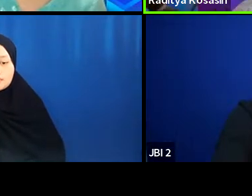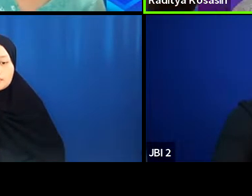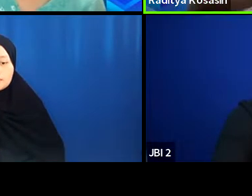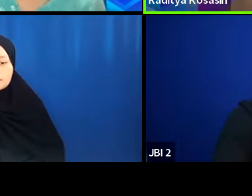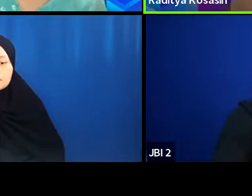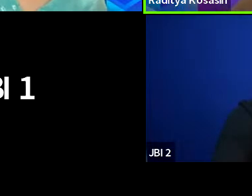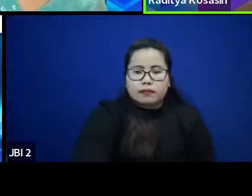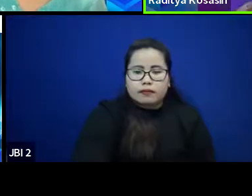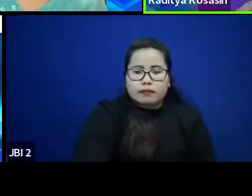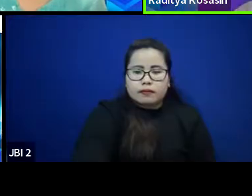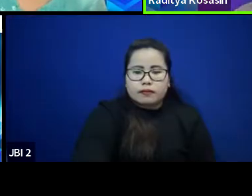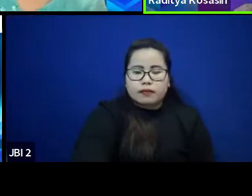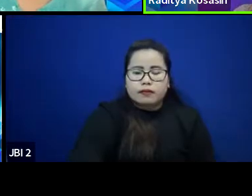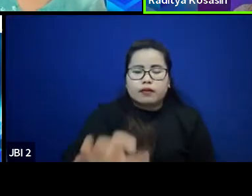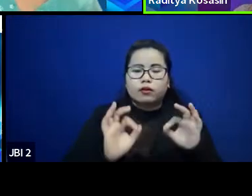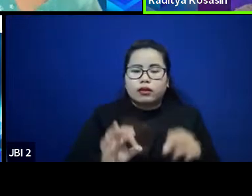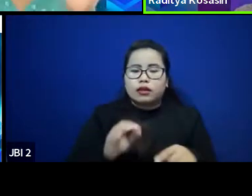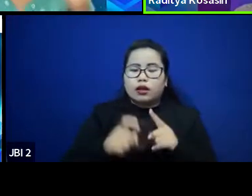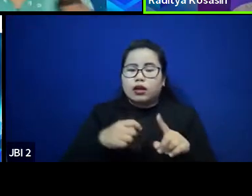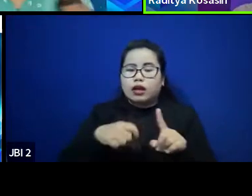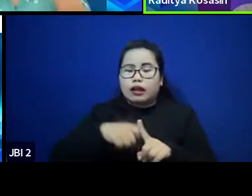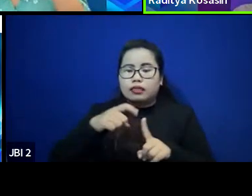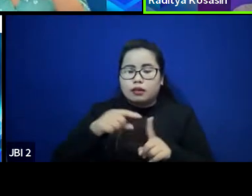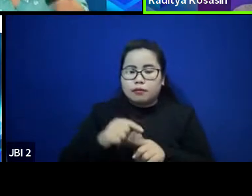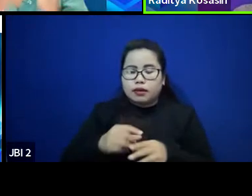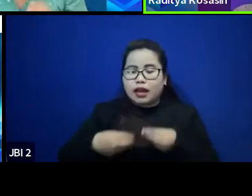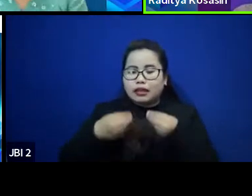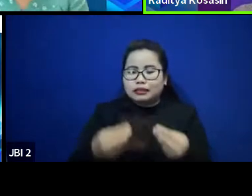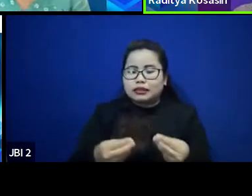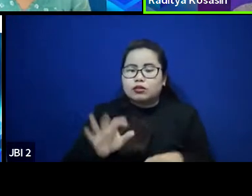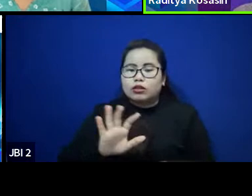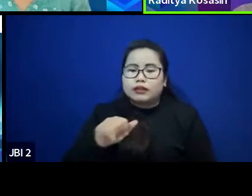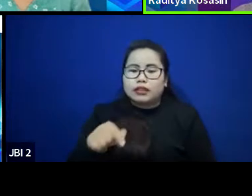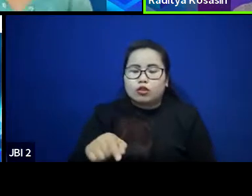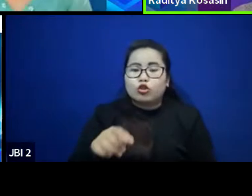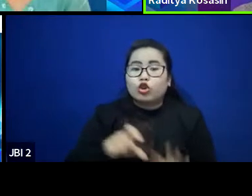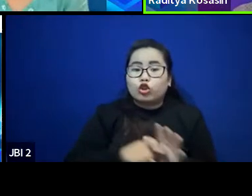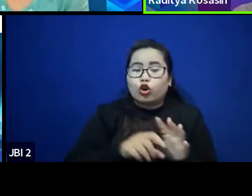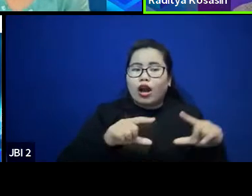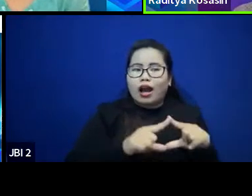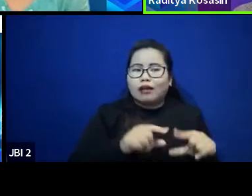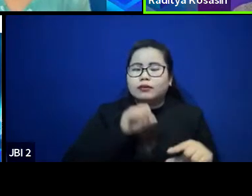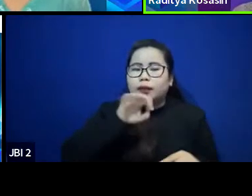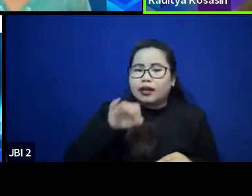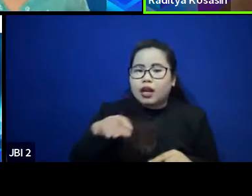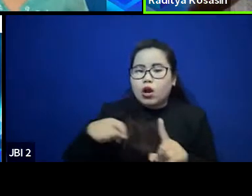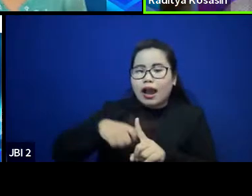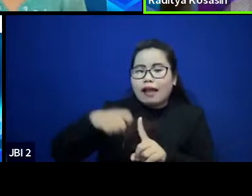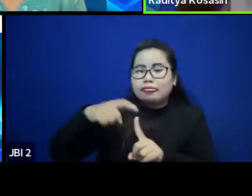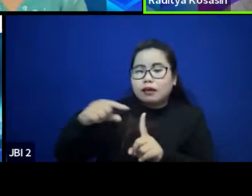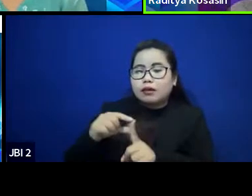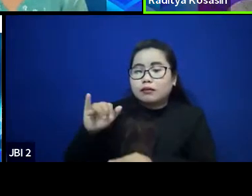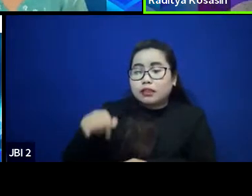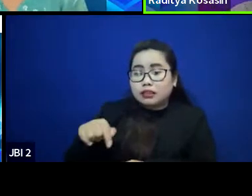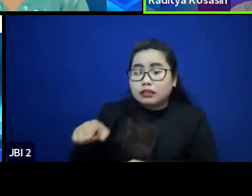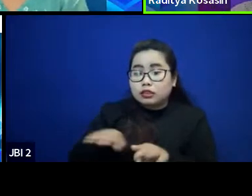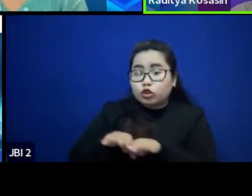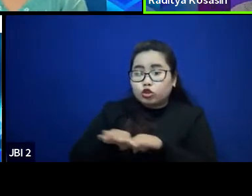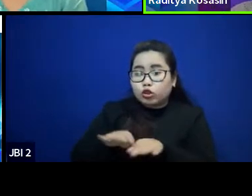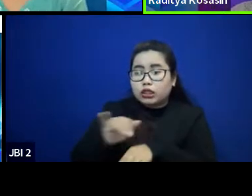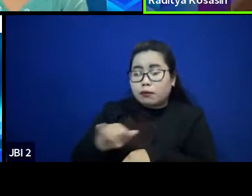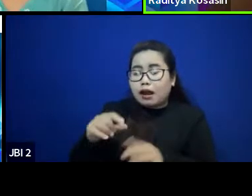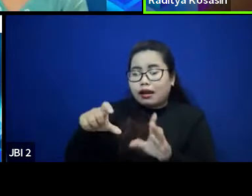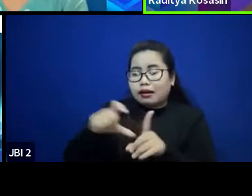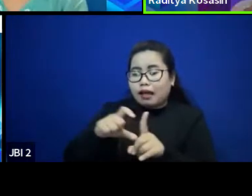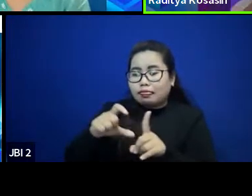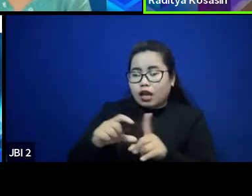KTP langsung dikasih dacro data itu enggak seperti itu cuman misalkan kita punya Oh Ia menyampaikan KTP seperti ini apakah ini cocok dengan data hidup